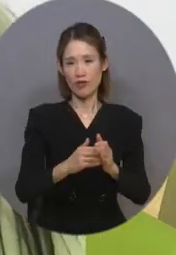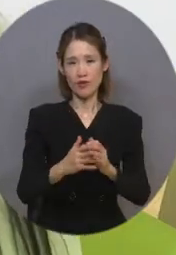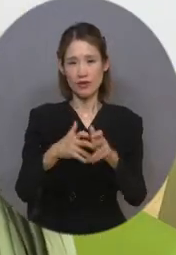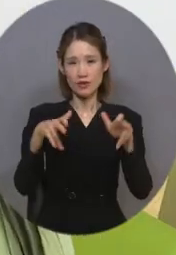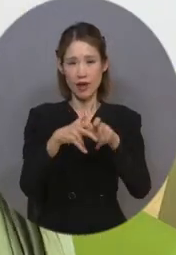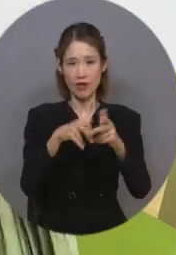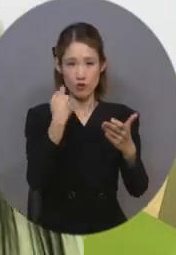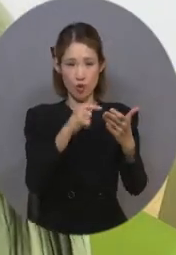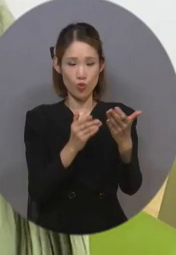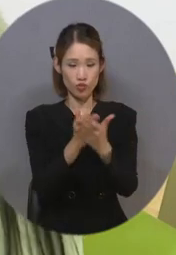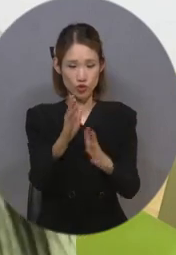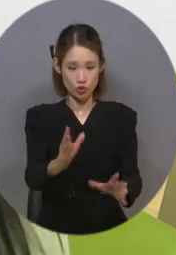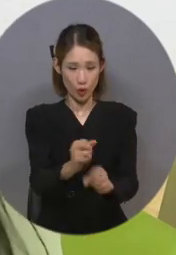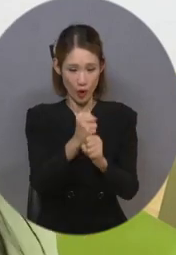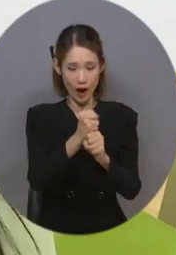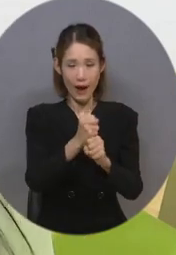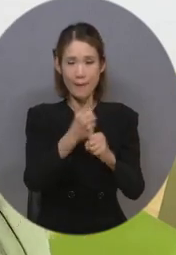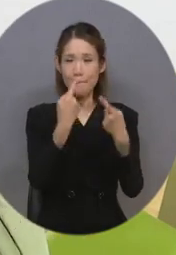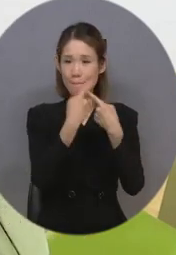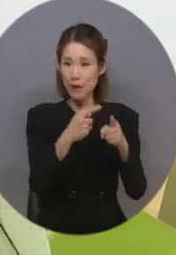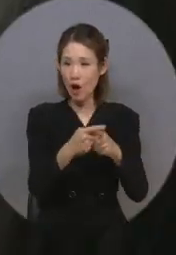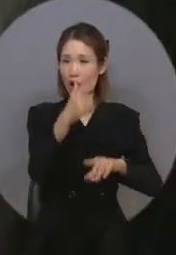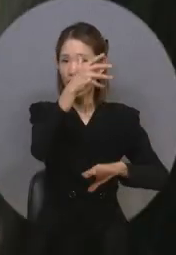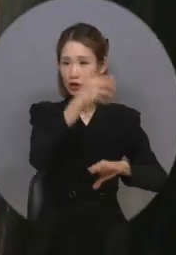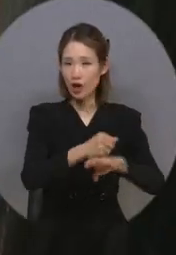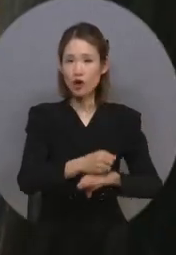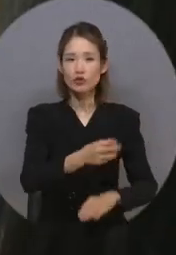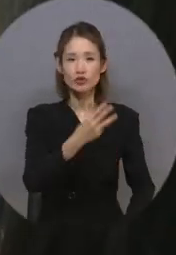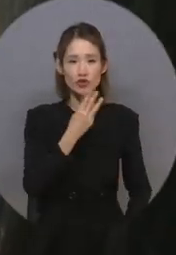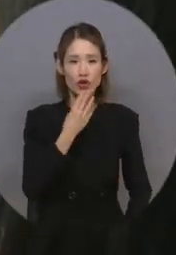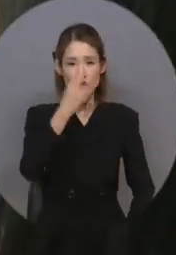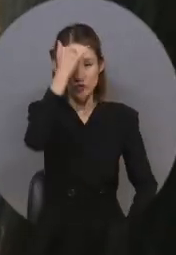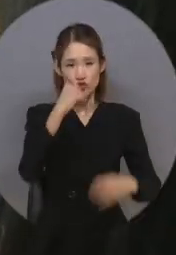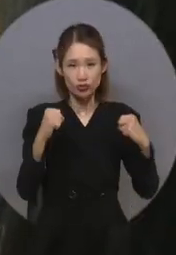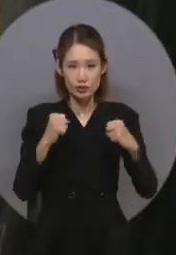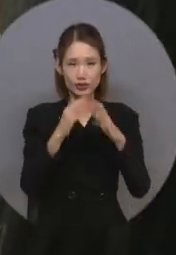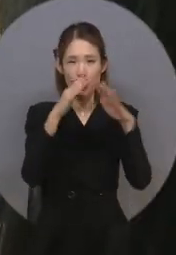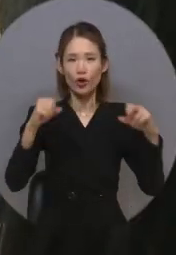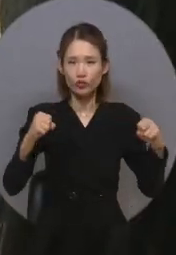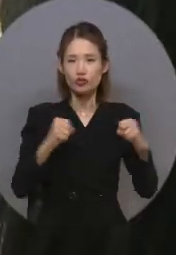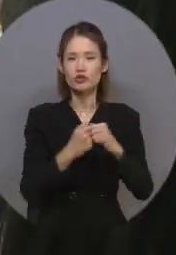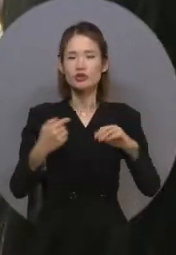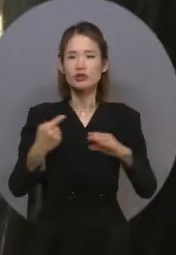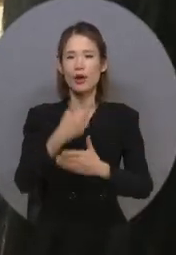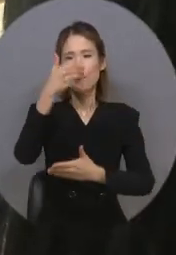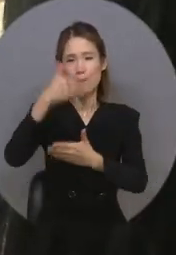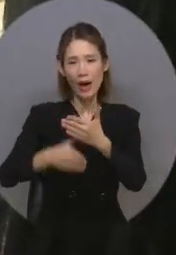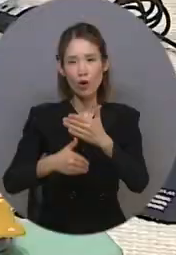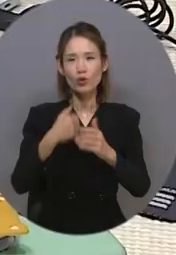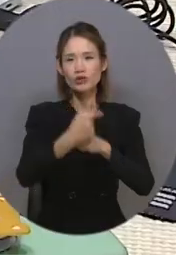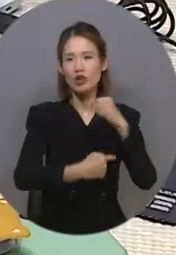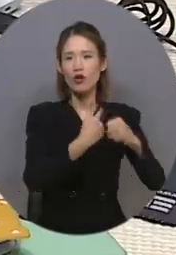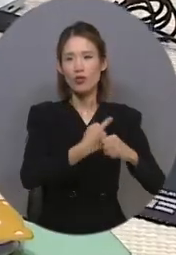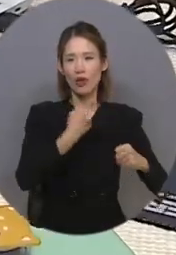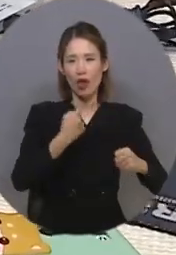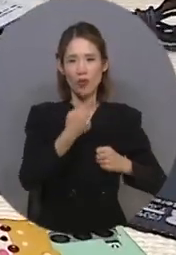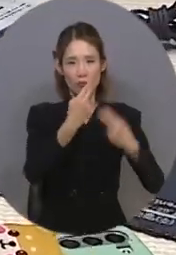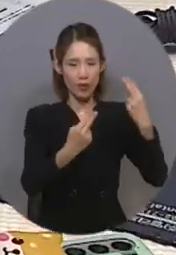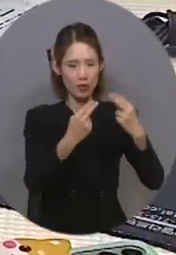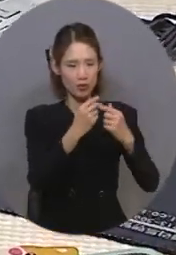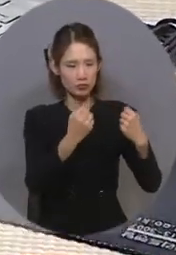장애인 교육 분야 종합평가 결과 서울과 충북 전북을 제외한 지역들은 전년대비 모두 상승한 것으로